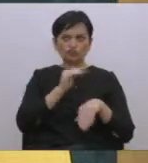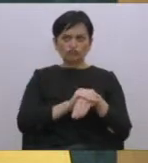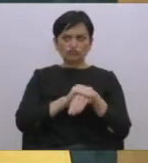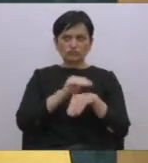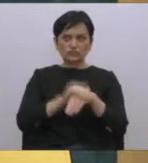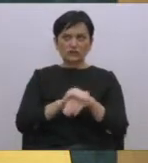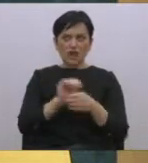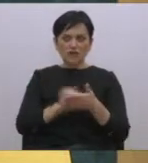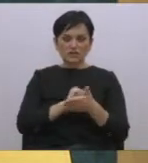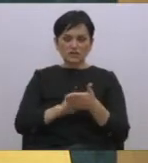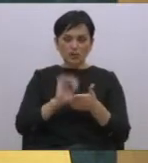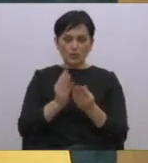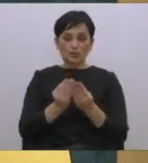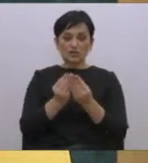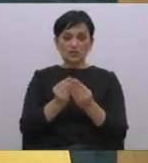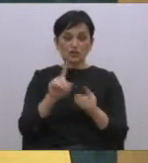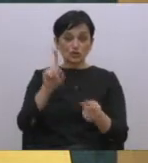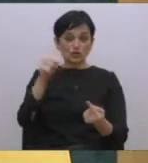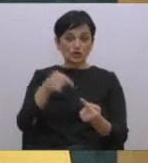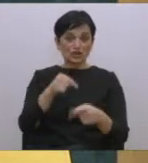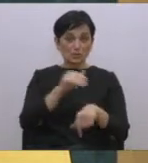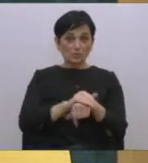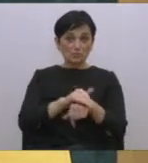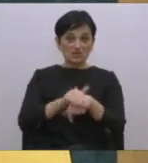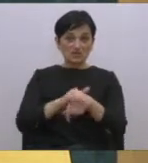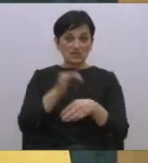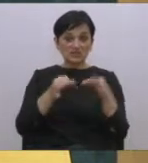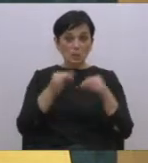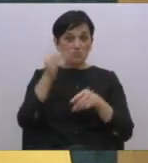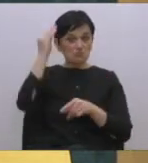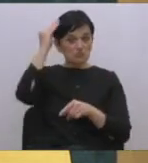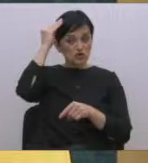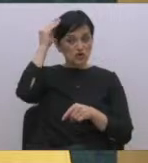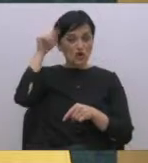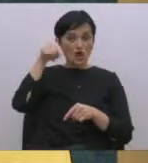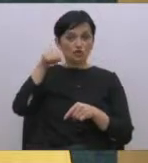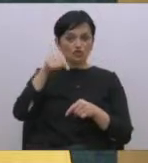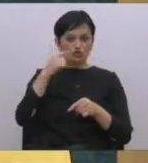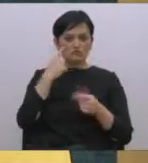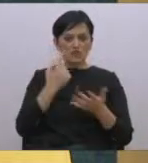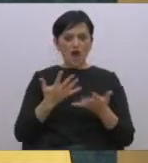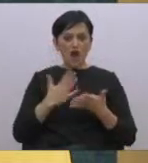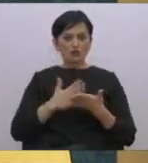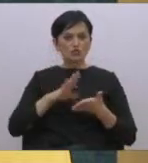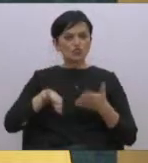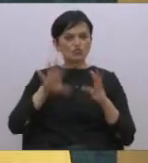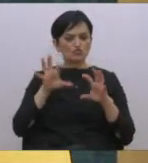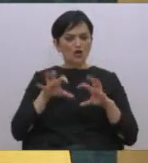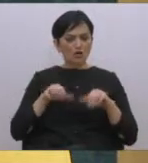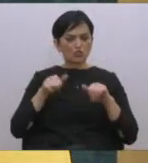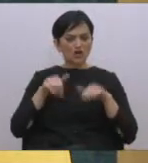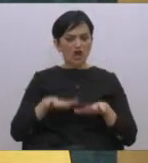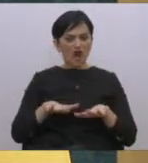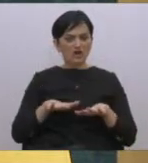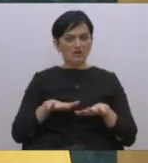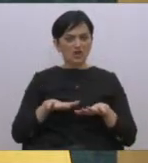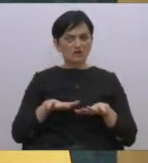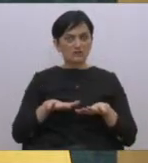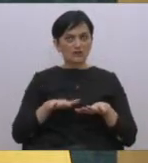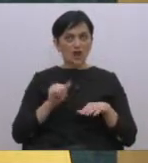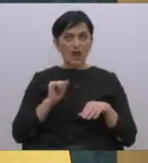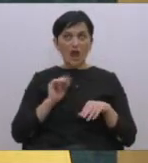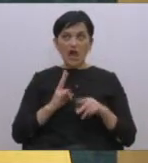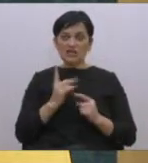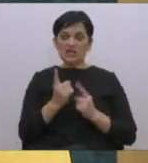და ასევე წარდგენილი იქნება შესაბამისი მტკიცებულება და სასამართლო მიიჩნევს, რომ აშკარა არის უკანონო გადაწყვეტილება, ან